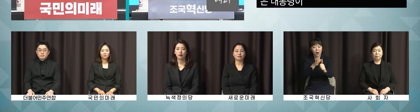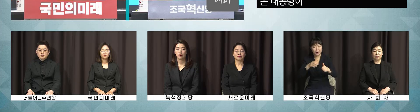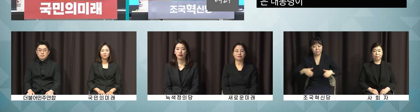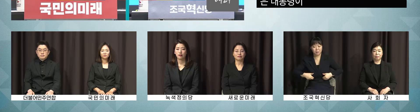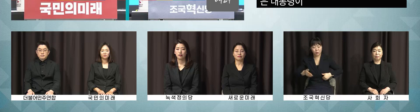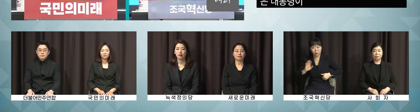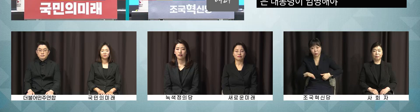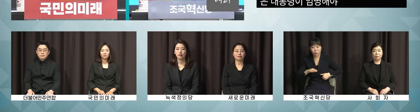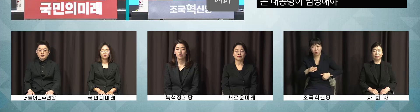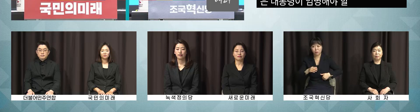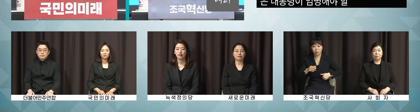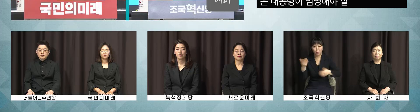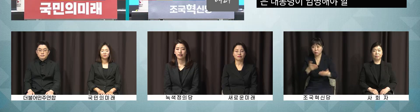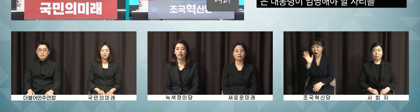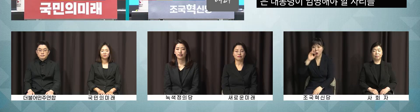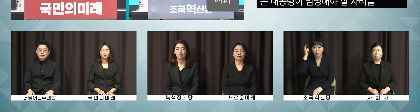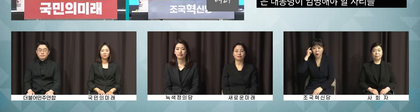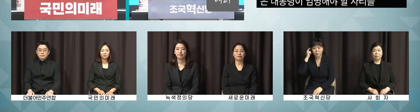안 하세요?